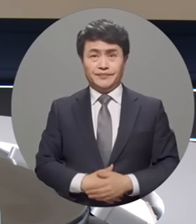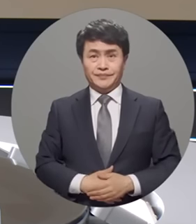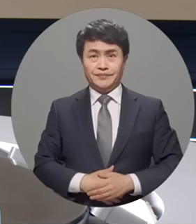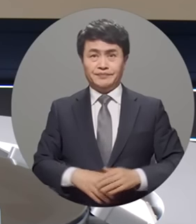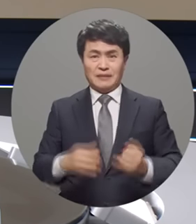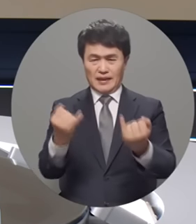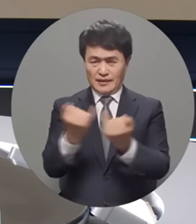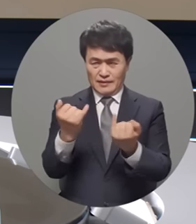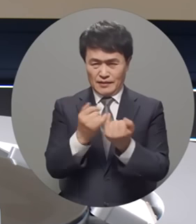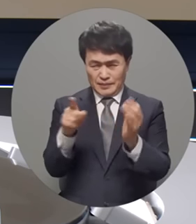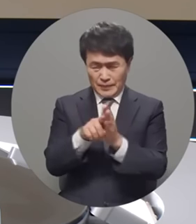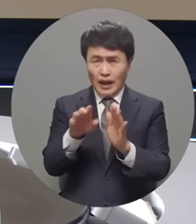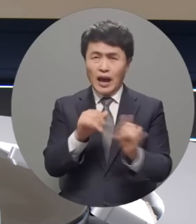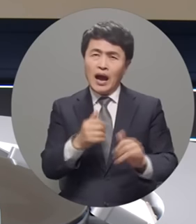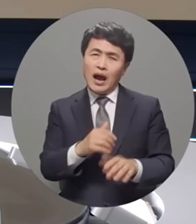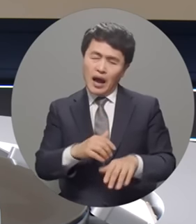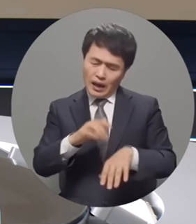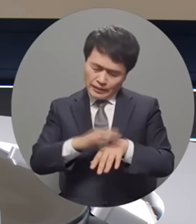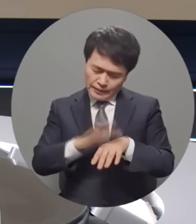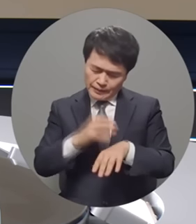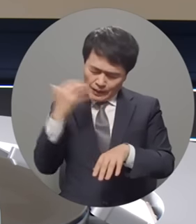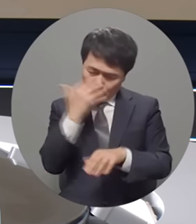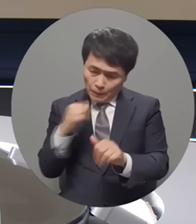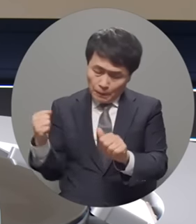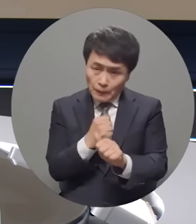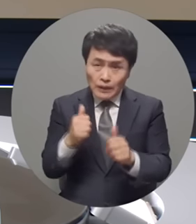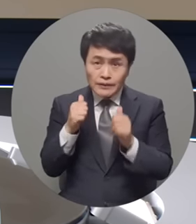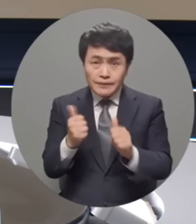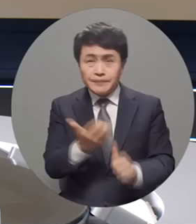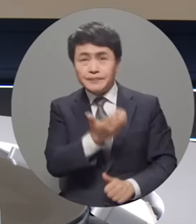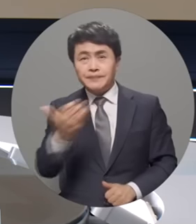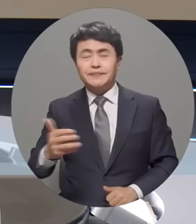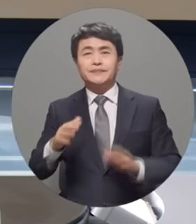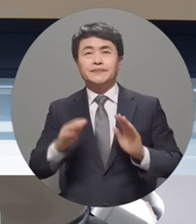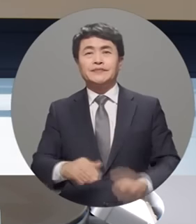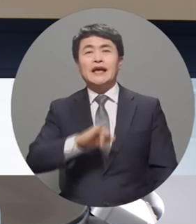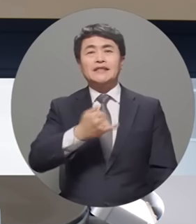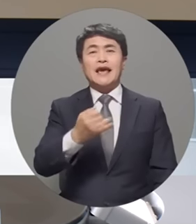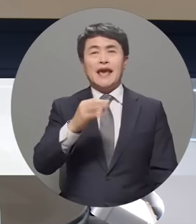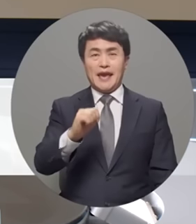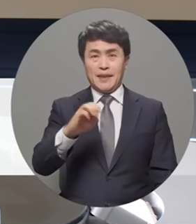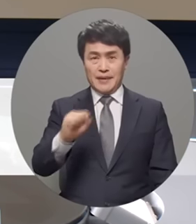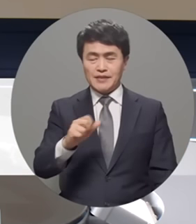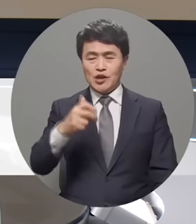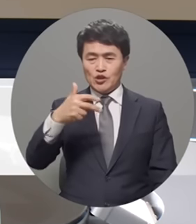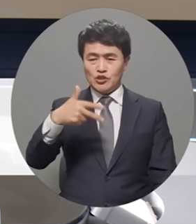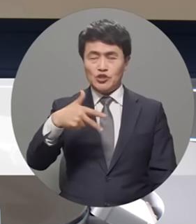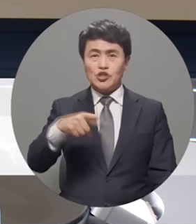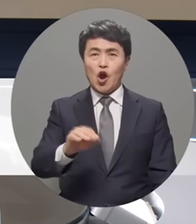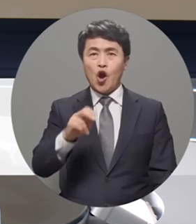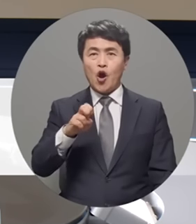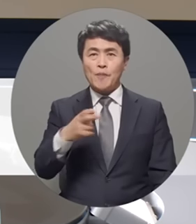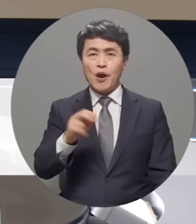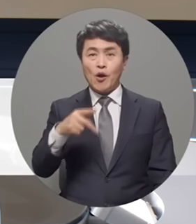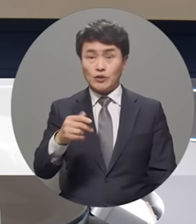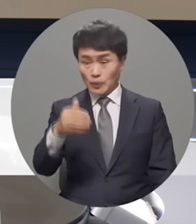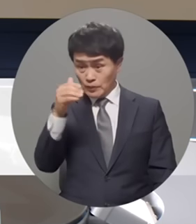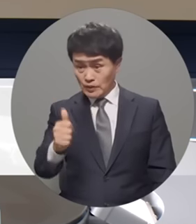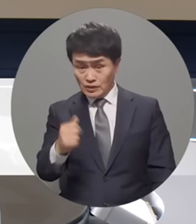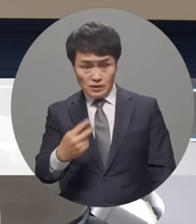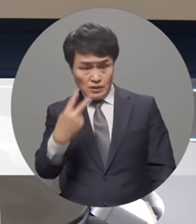여자 신도들을 상습적으로 성폭행한 혐의 등으로 재판에 넘겨진 JEMS의 정명석 총재. 지난